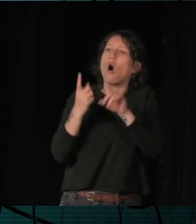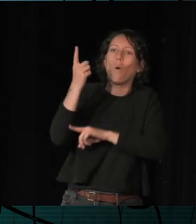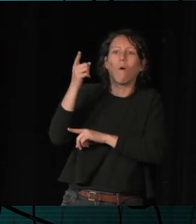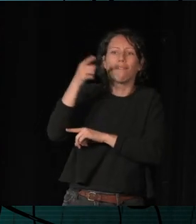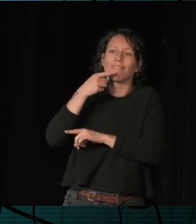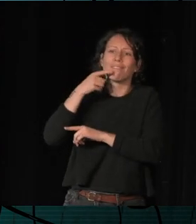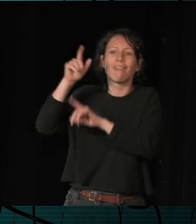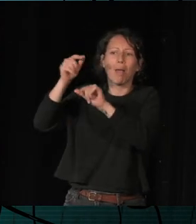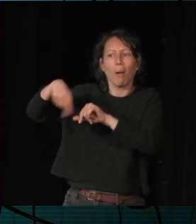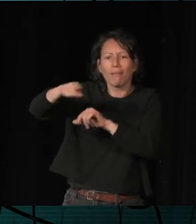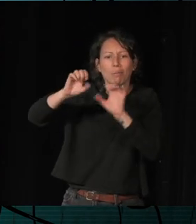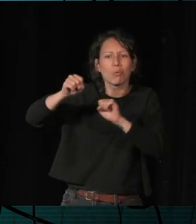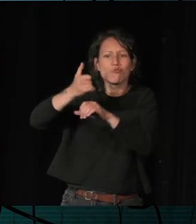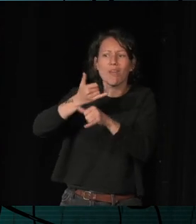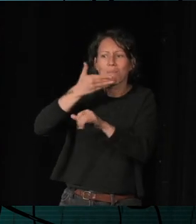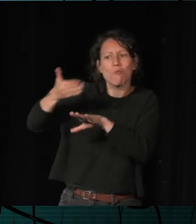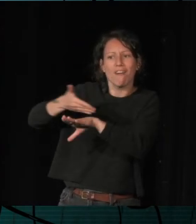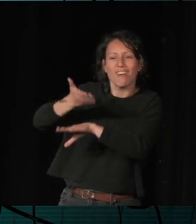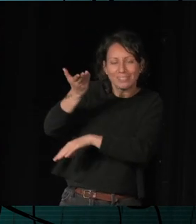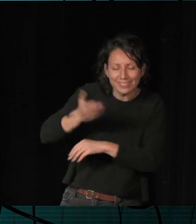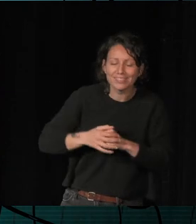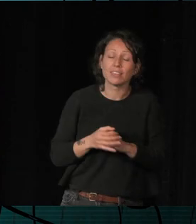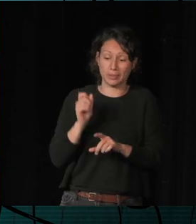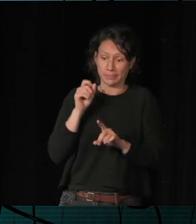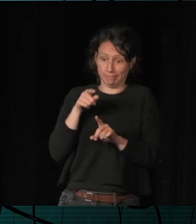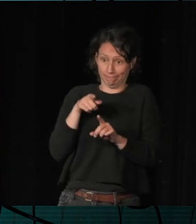avant. Le fait de voir cette femme